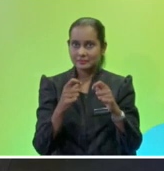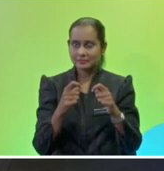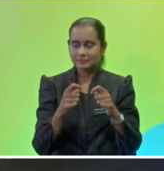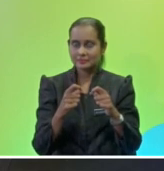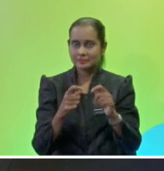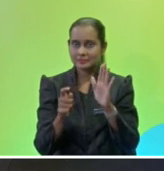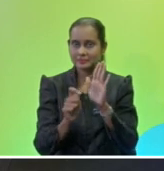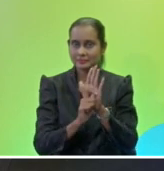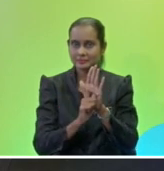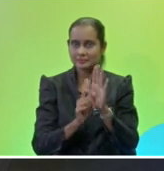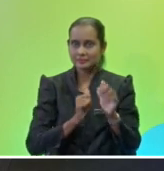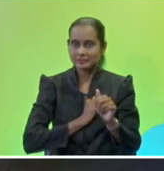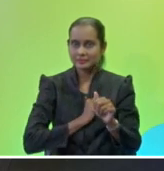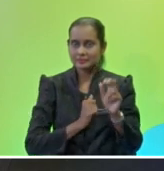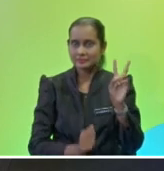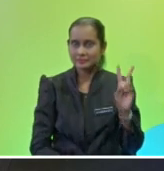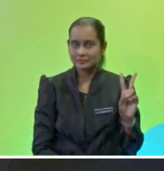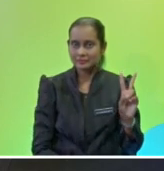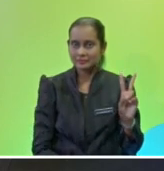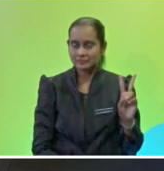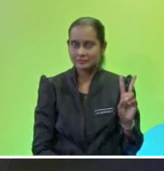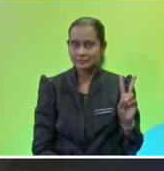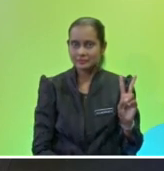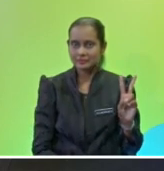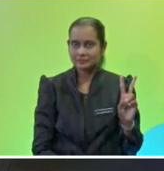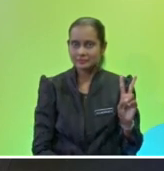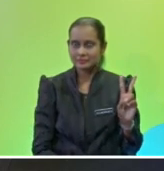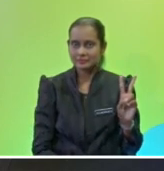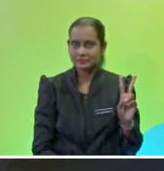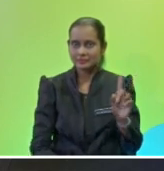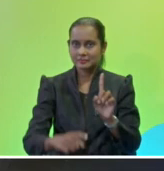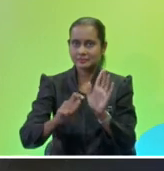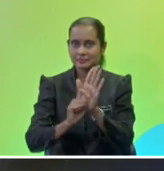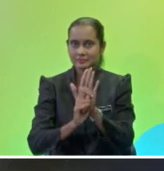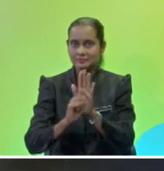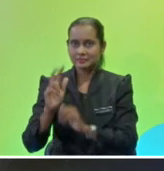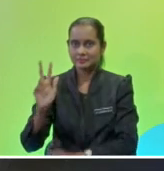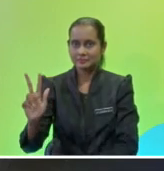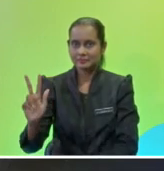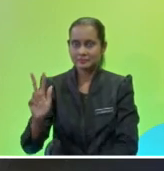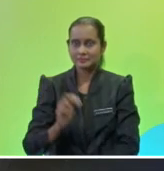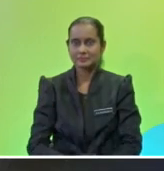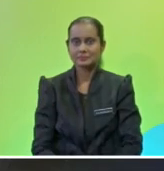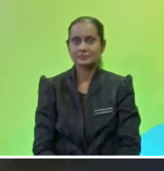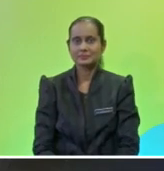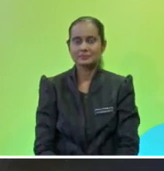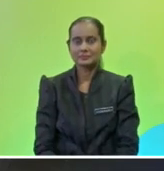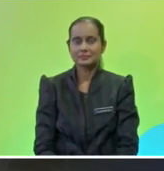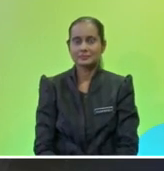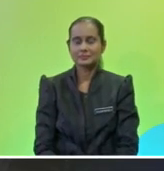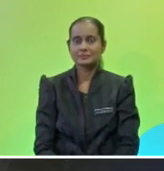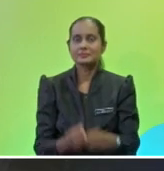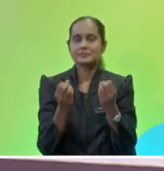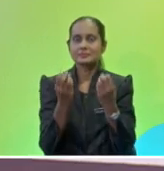dua coba Mira dua dua di sini tambahkan tiga tambahkan tiga di sini Cikgu nah